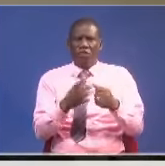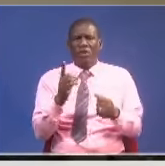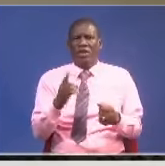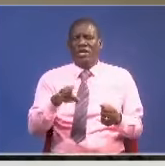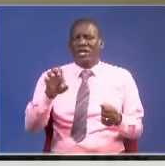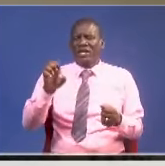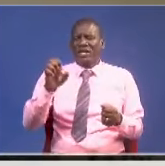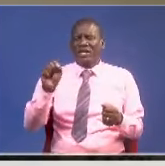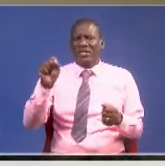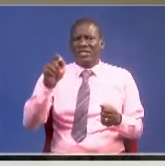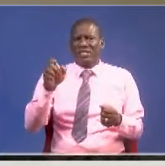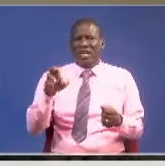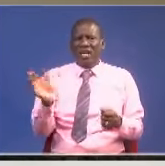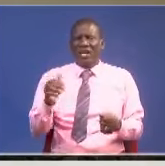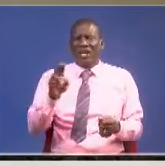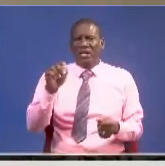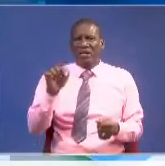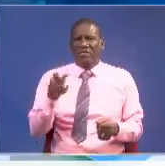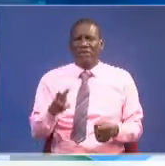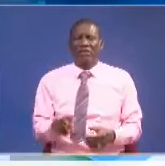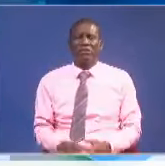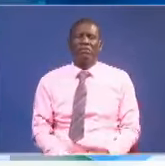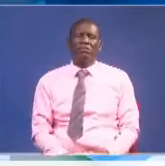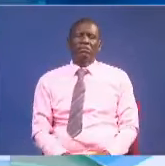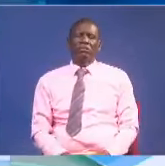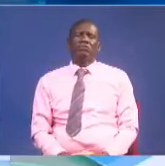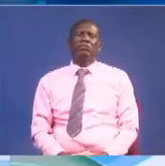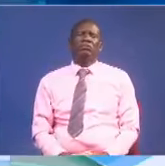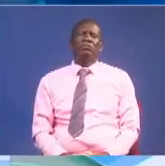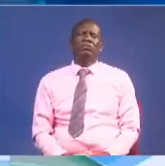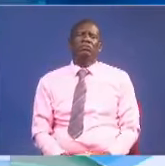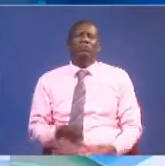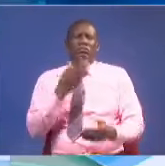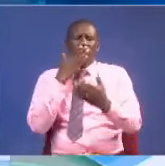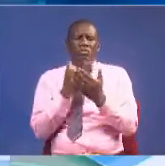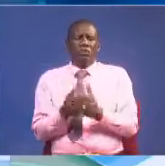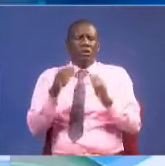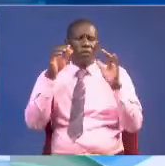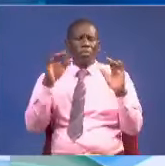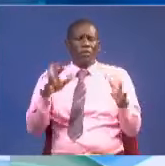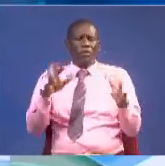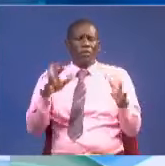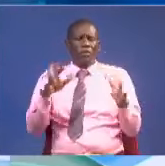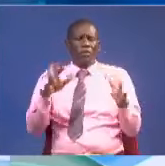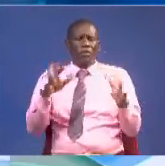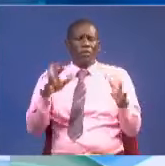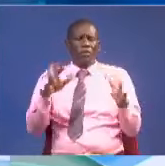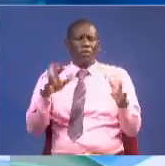8057419. Esther Gashunga, NTV. Asante kwa makala hayo Bi Esther, natumai kwa